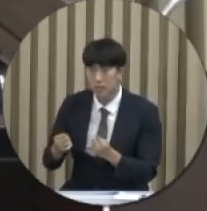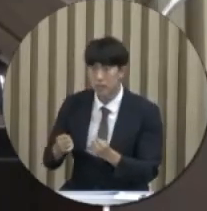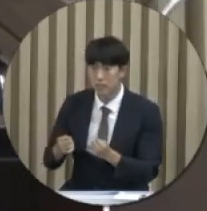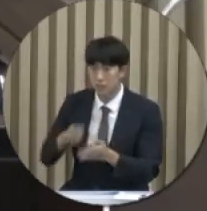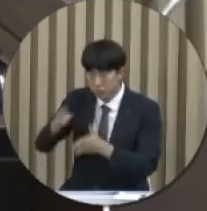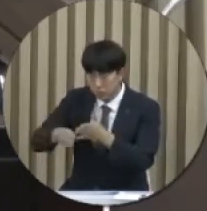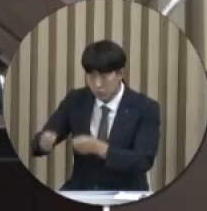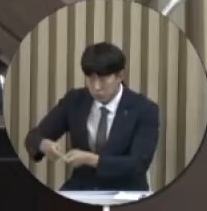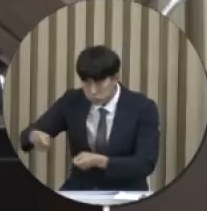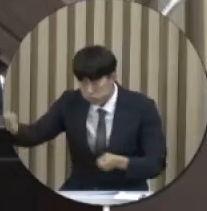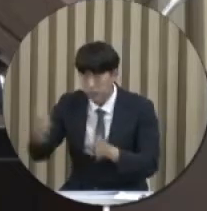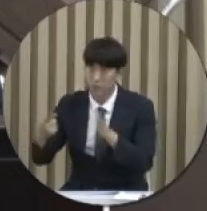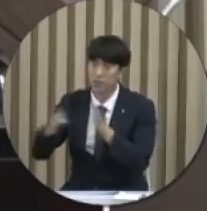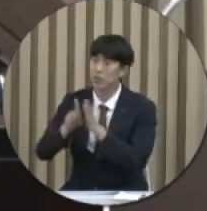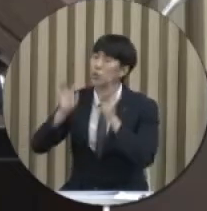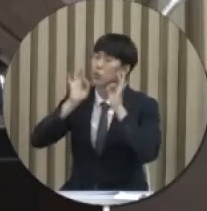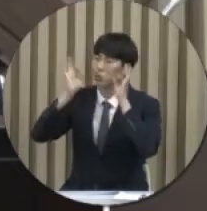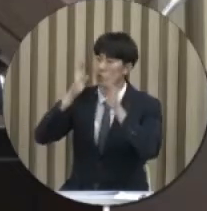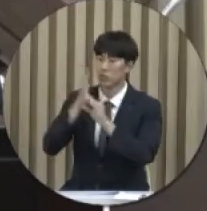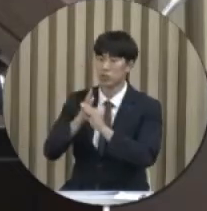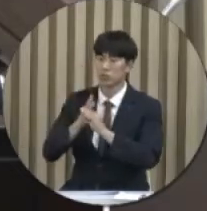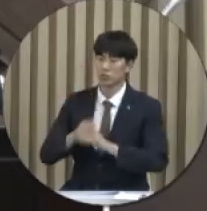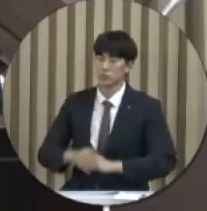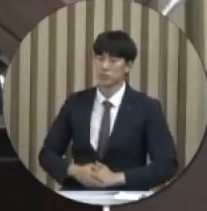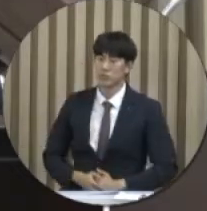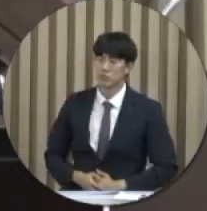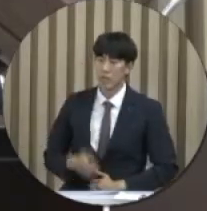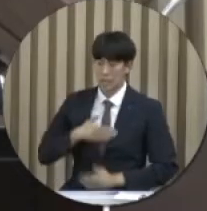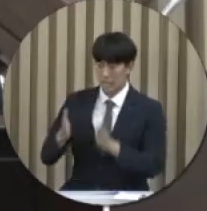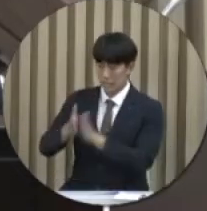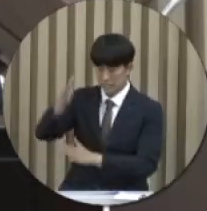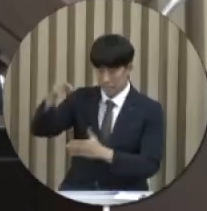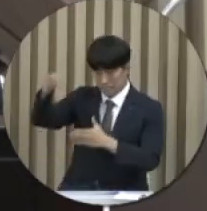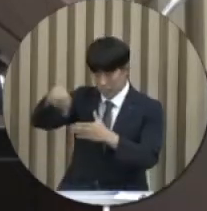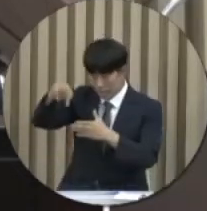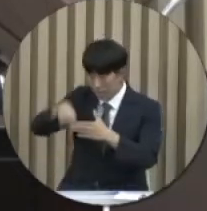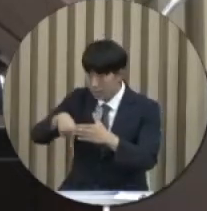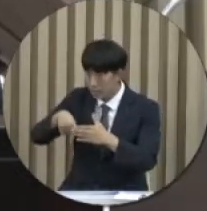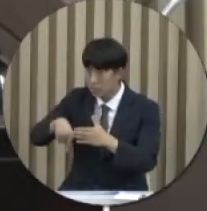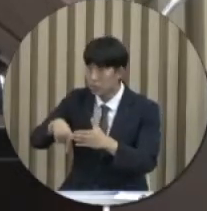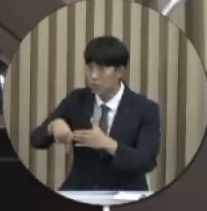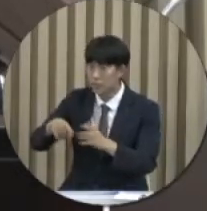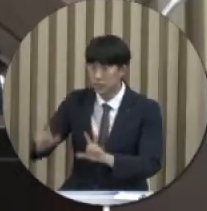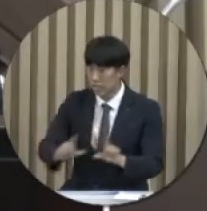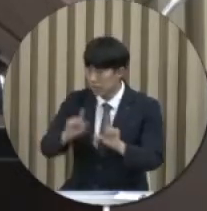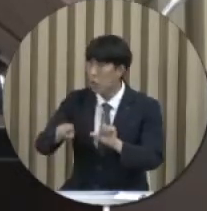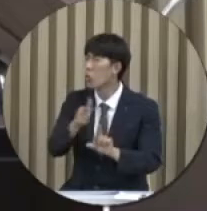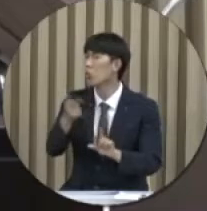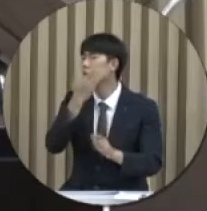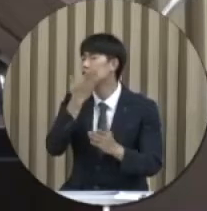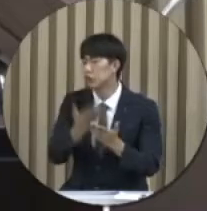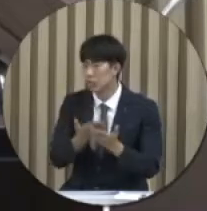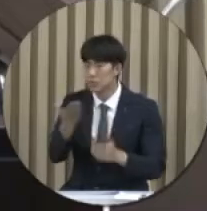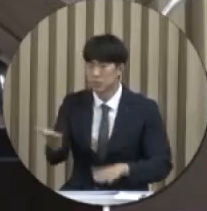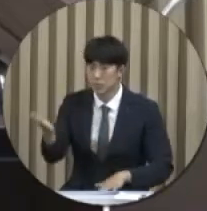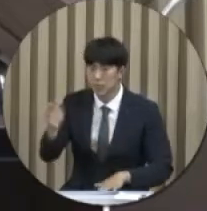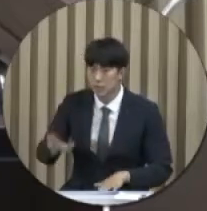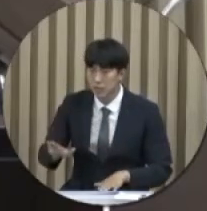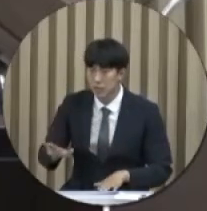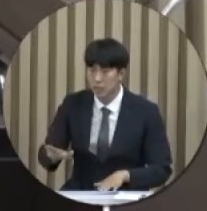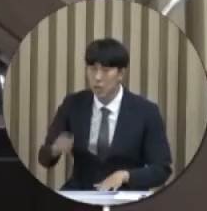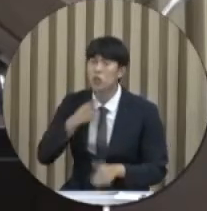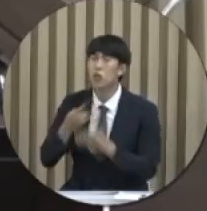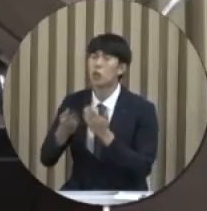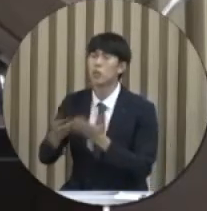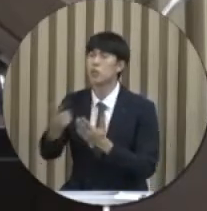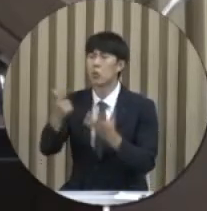위해서 노력을 하고 있습니다. 저는 시 안에 거는 살림은 매우 중요하지만 경험이 훨씬